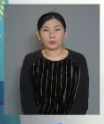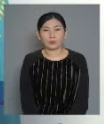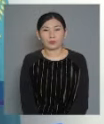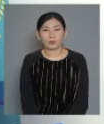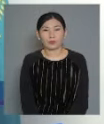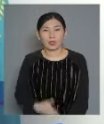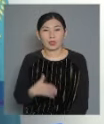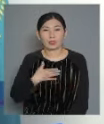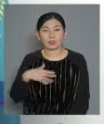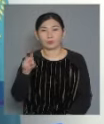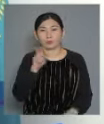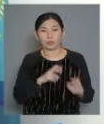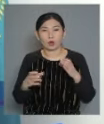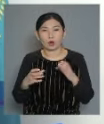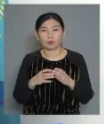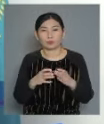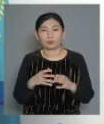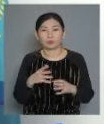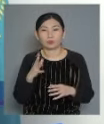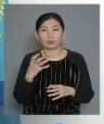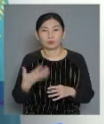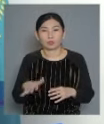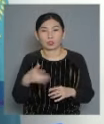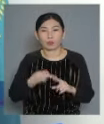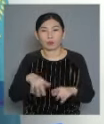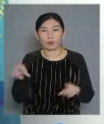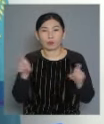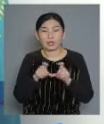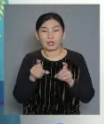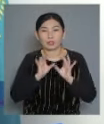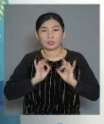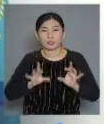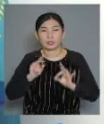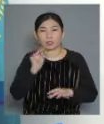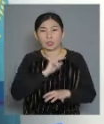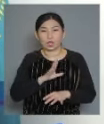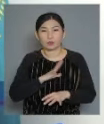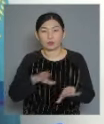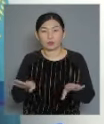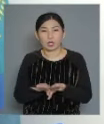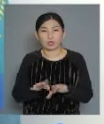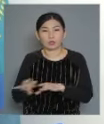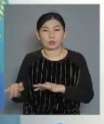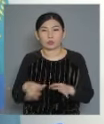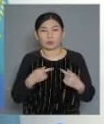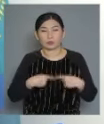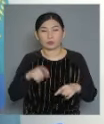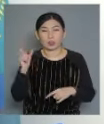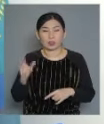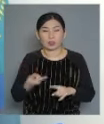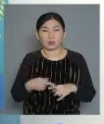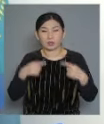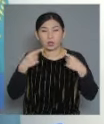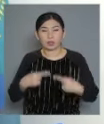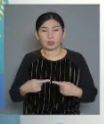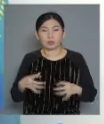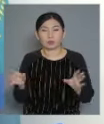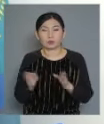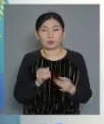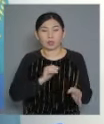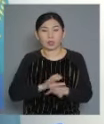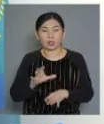Наши мониторинговые группы посетили около 500 магазинов, провели разъяснительную работу. Также у нас действует комиссия, которая определяет посредников от